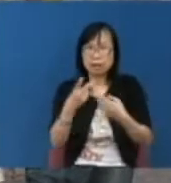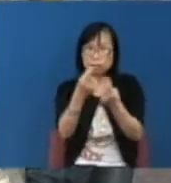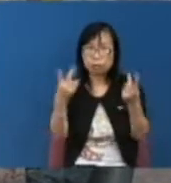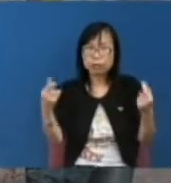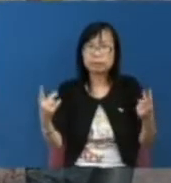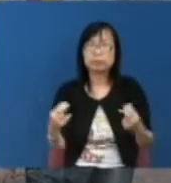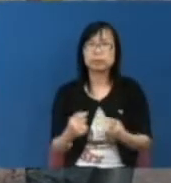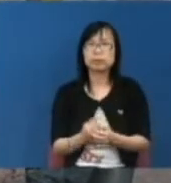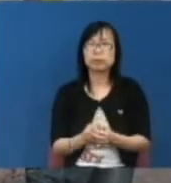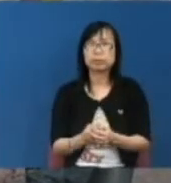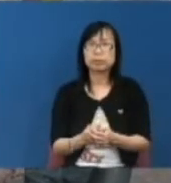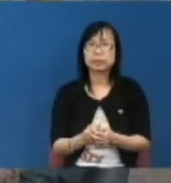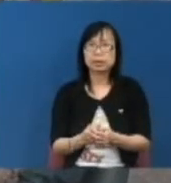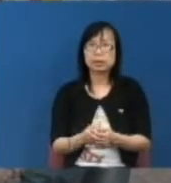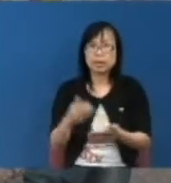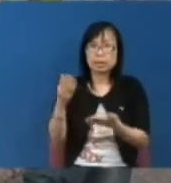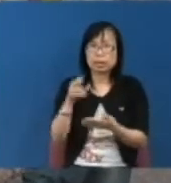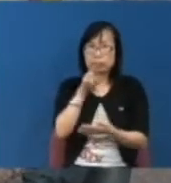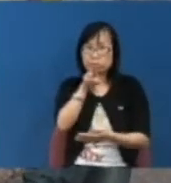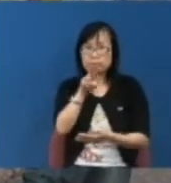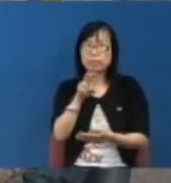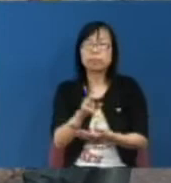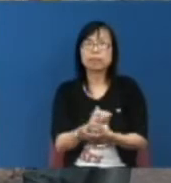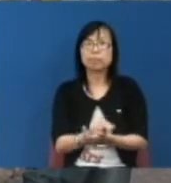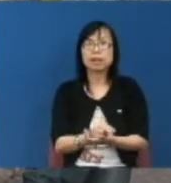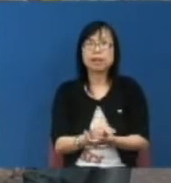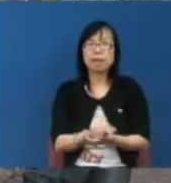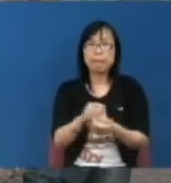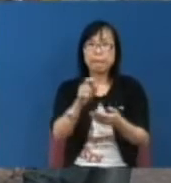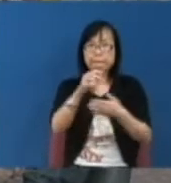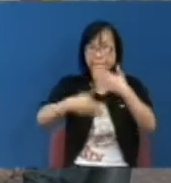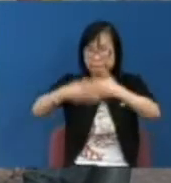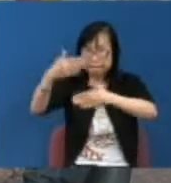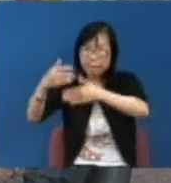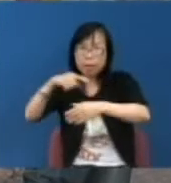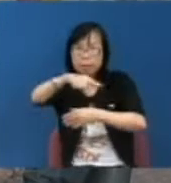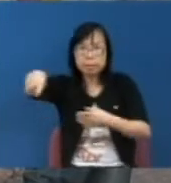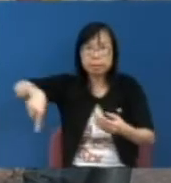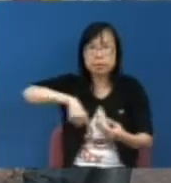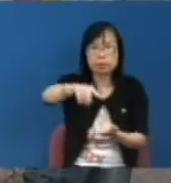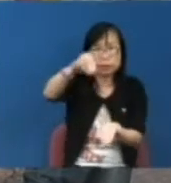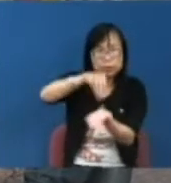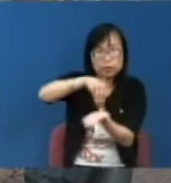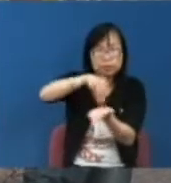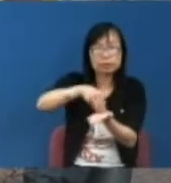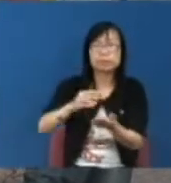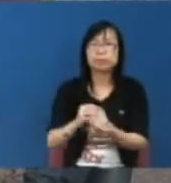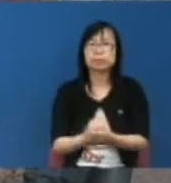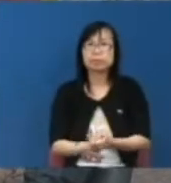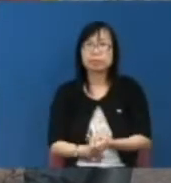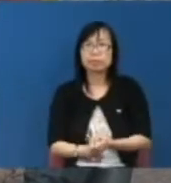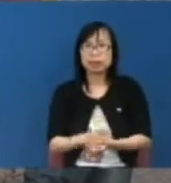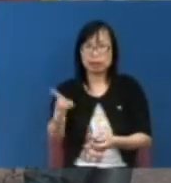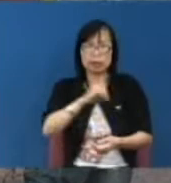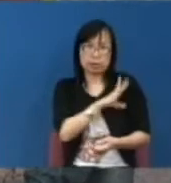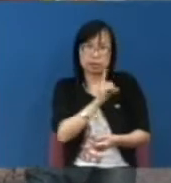實即係都我諗視乎翻嗰個樓面面積嗰度幾大去定嗰個 spec 啦。 係啦，同埋有啲係用自動灑